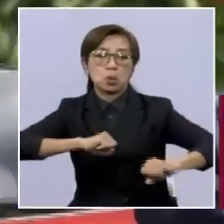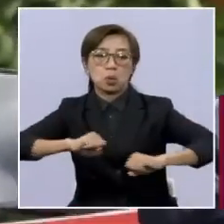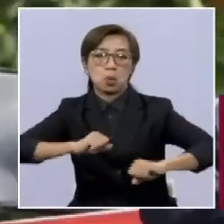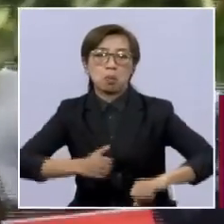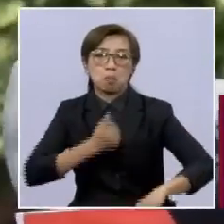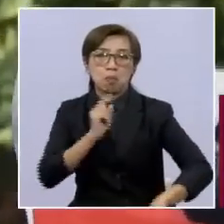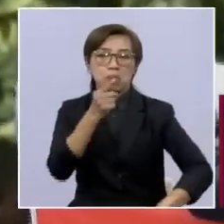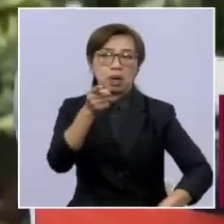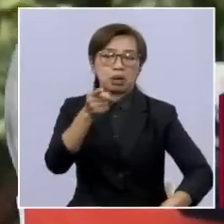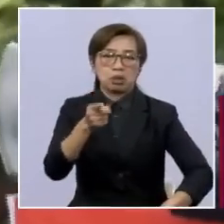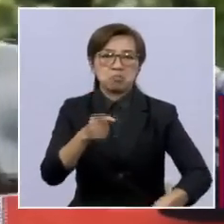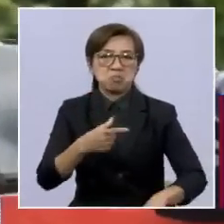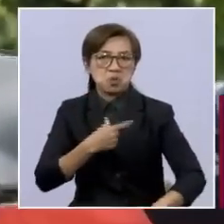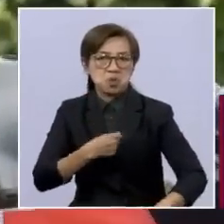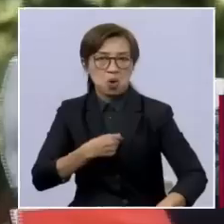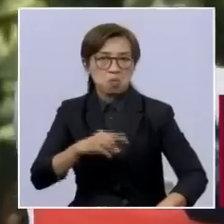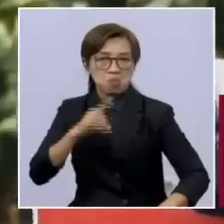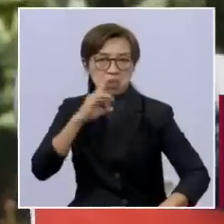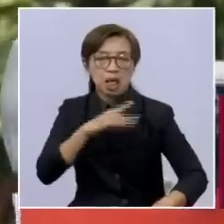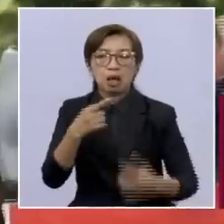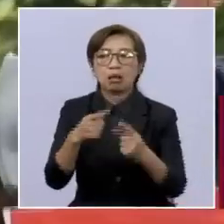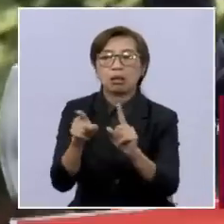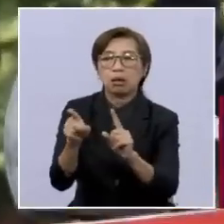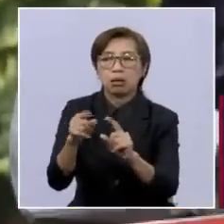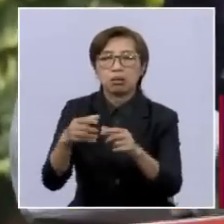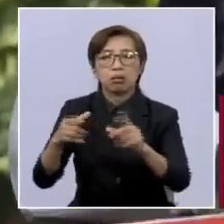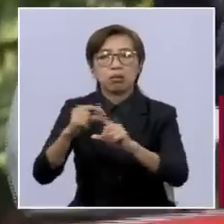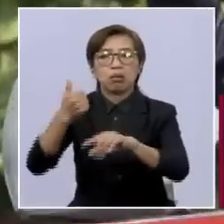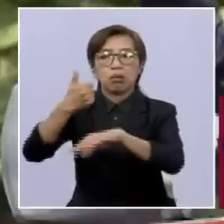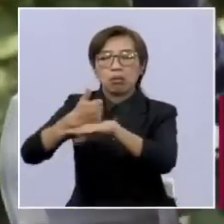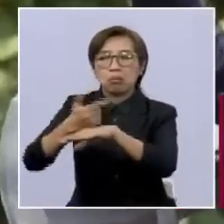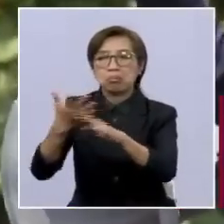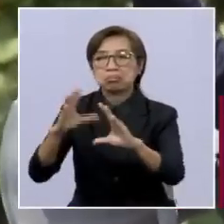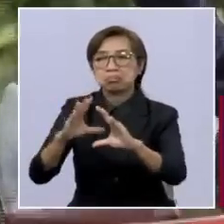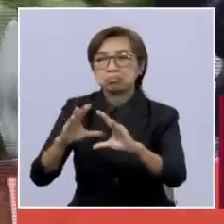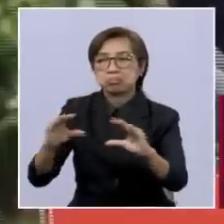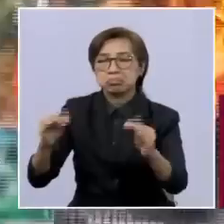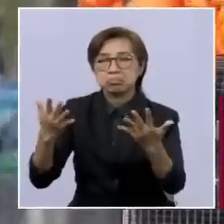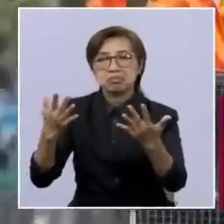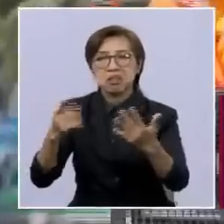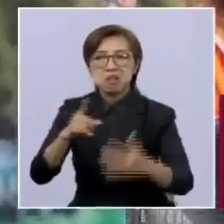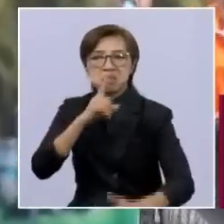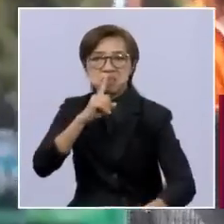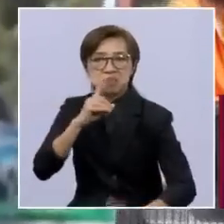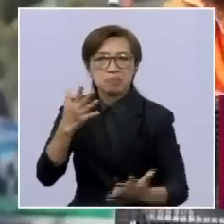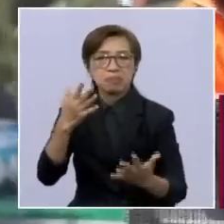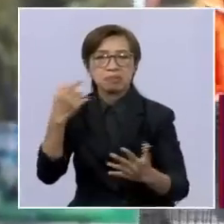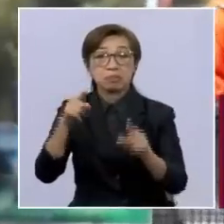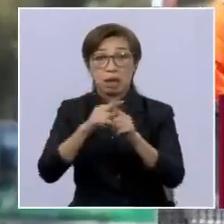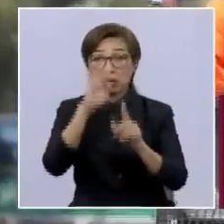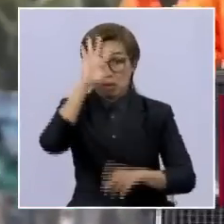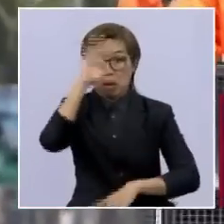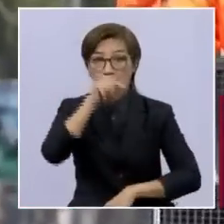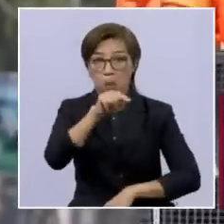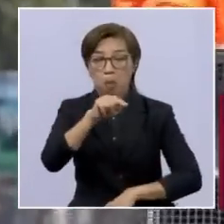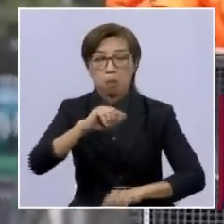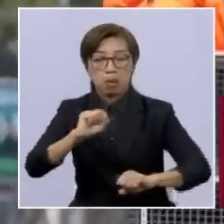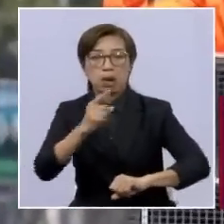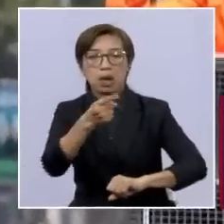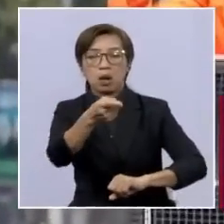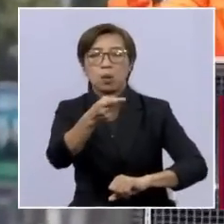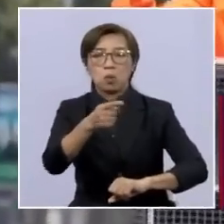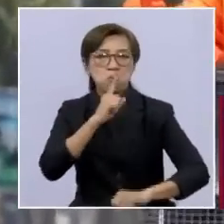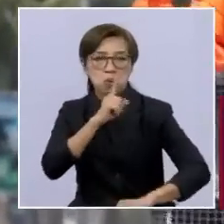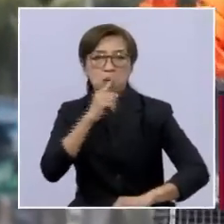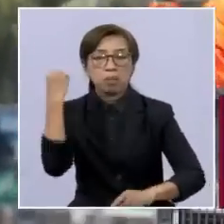ที่นิยมความดุเดือดแต่คุณพิธาเนี่ยไม่ได้ดุเดือดเหมือนคุณธนาธรก็เลยอาจจะไม่ได้เรียกกระแสได้เหมือนคุณธนาธรหรือว่าคุณปิยบุตรเนี่ย